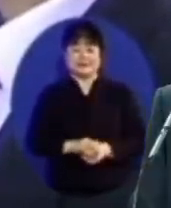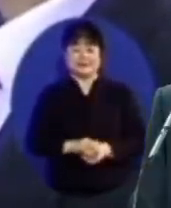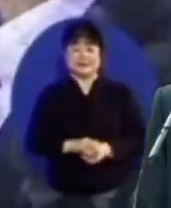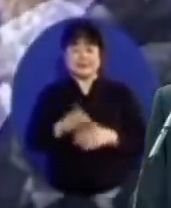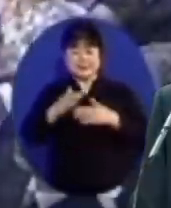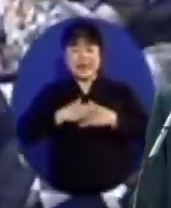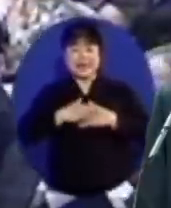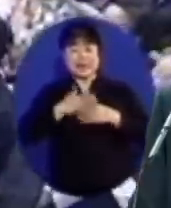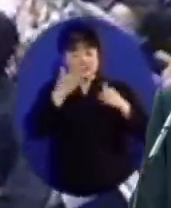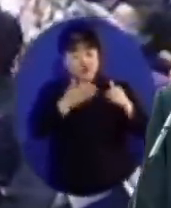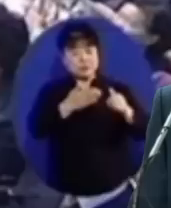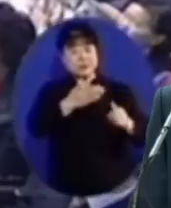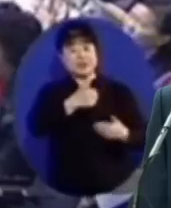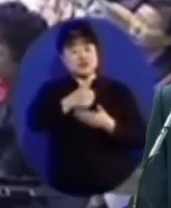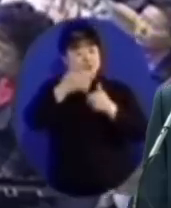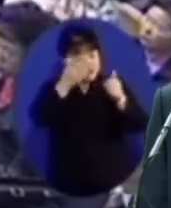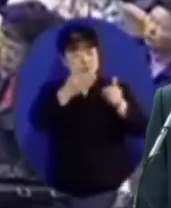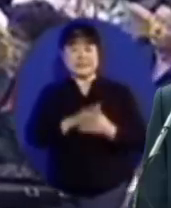나에게는 주신다.